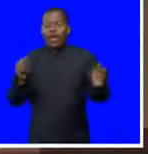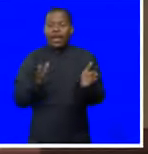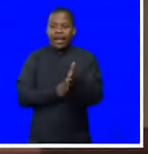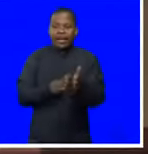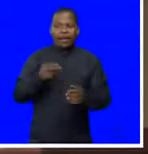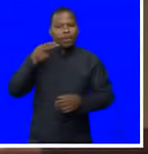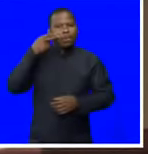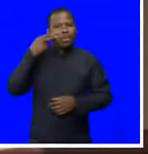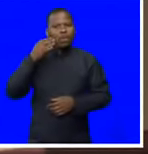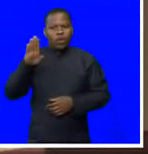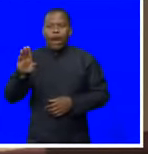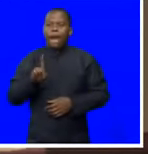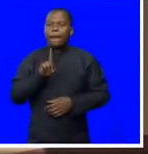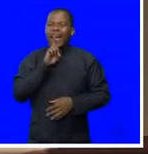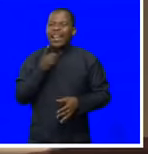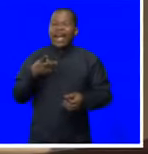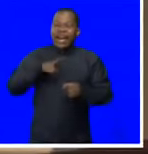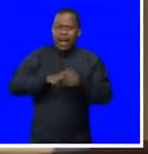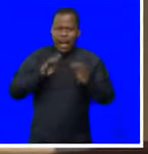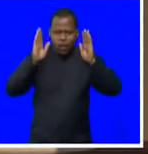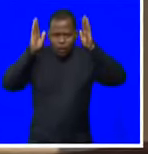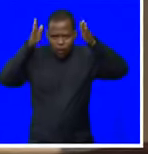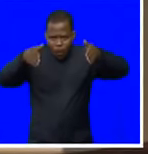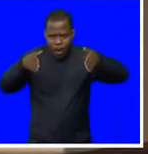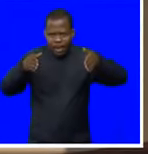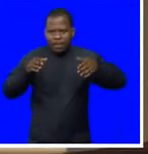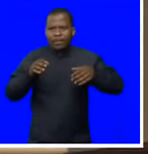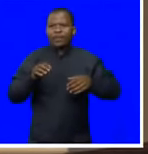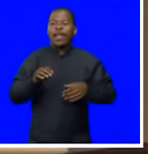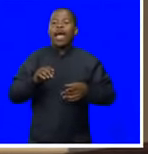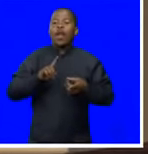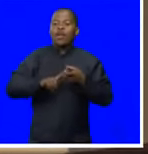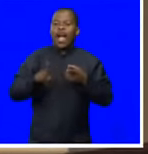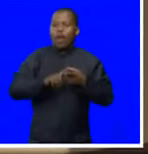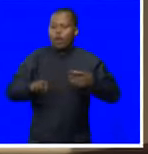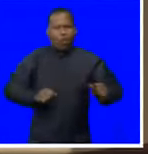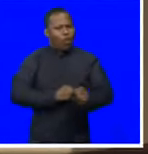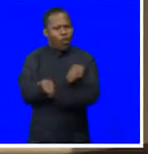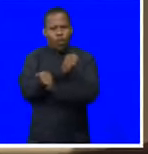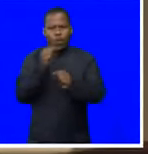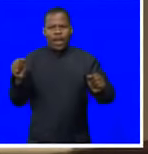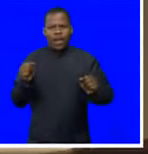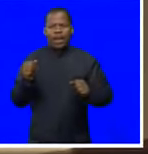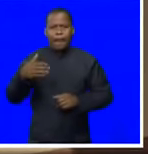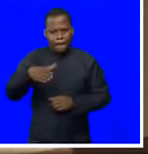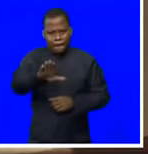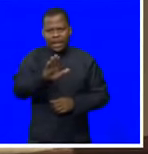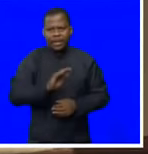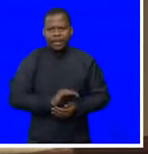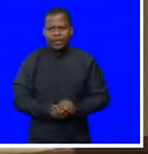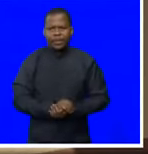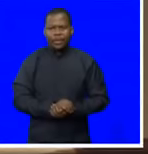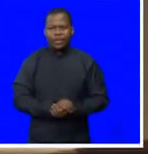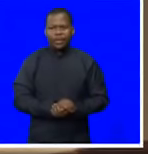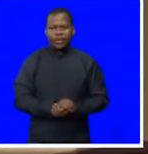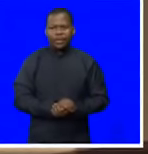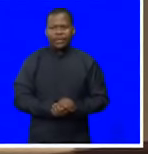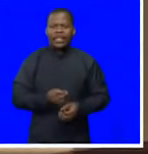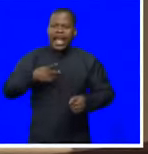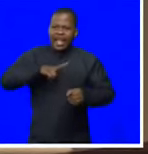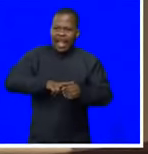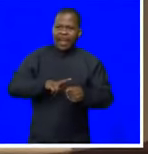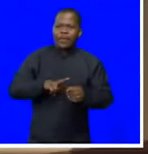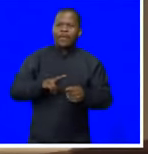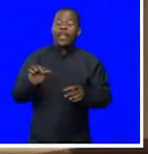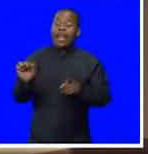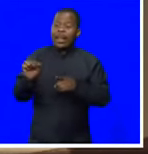tethu kukhona kakhulu lokuthi lo mdlalo at all cost kumele ukuthi siwine lo, kusifisile lokuthi siwine ngikona lamalungiselelo vele